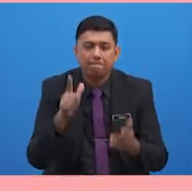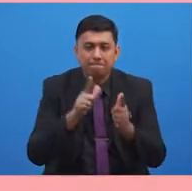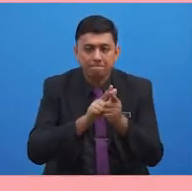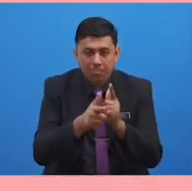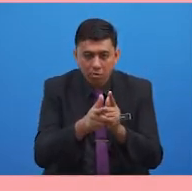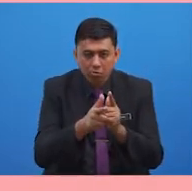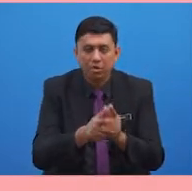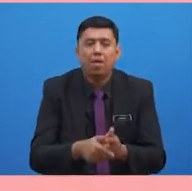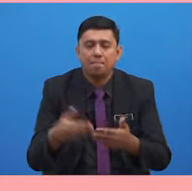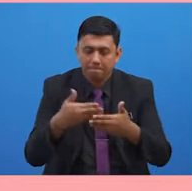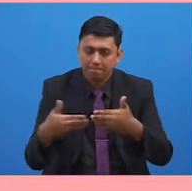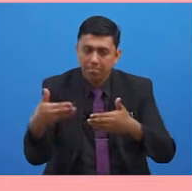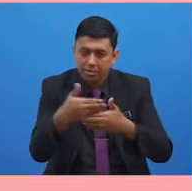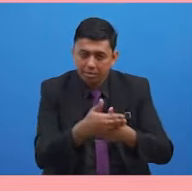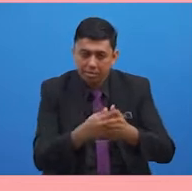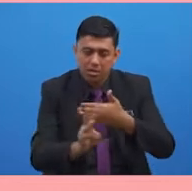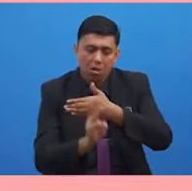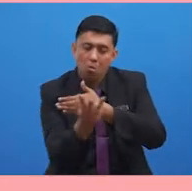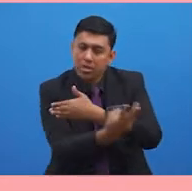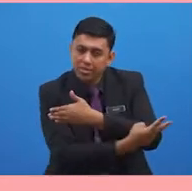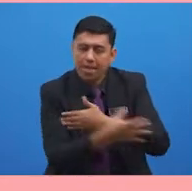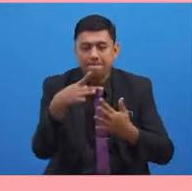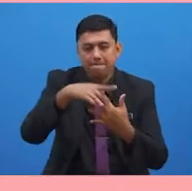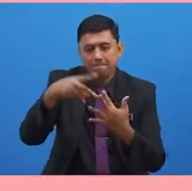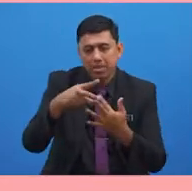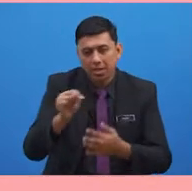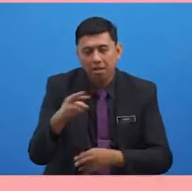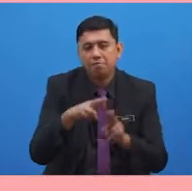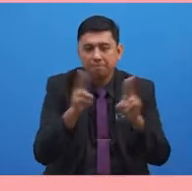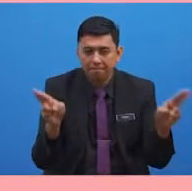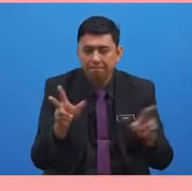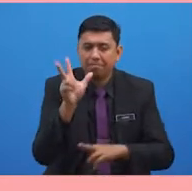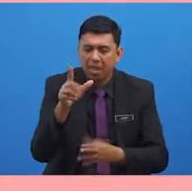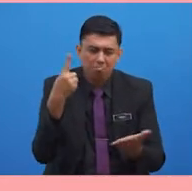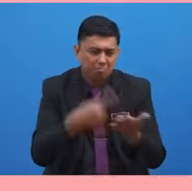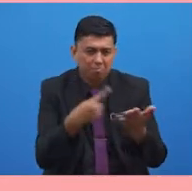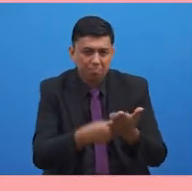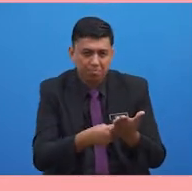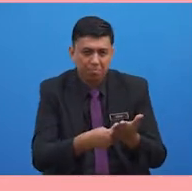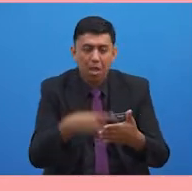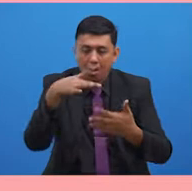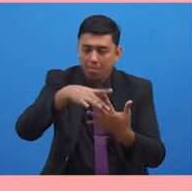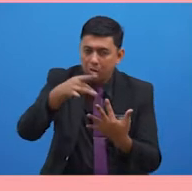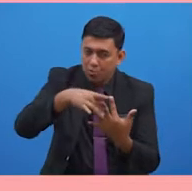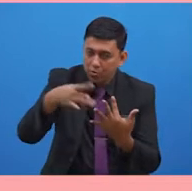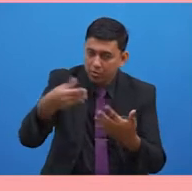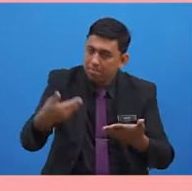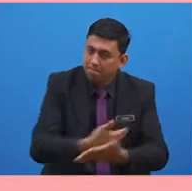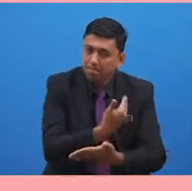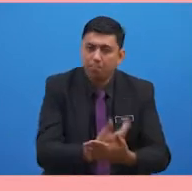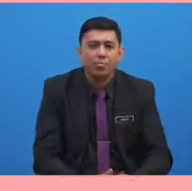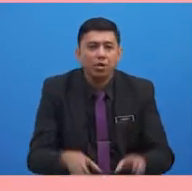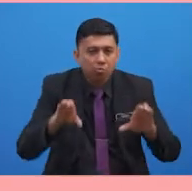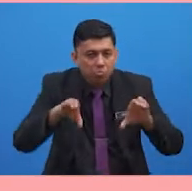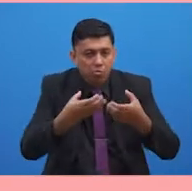Meluluskan persempadanan kawasan pilihan raya. 3. Mendaftarkan pengundi baru.